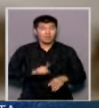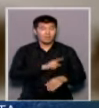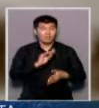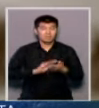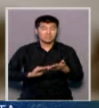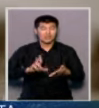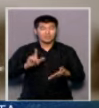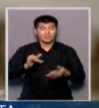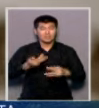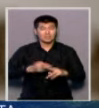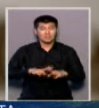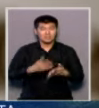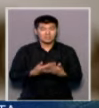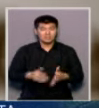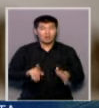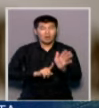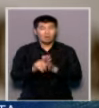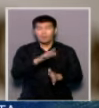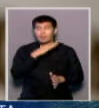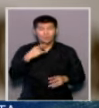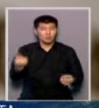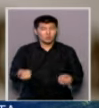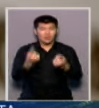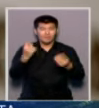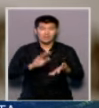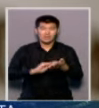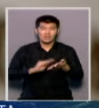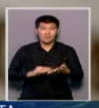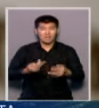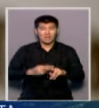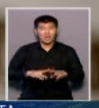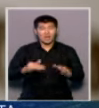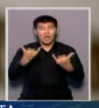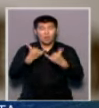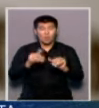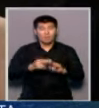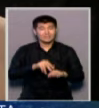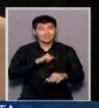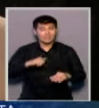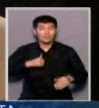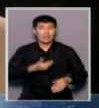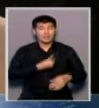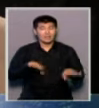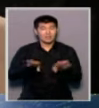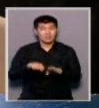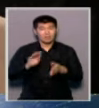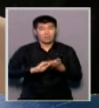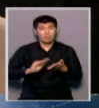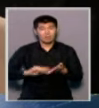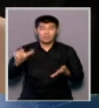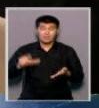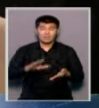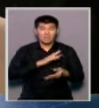пера Беркаир Аманшин. Из этих стен вышли многие великие поэты. Я восхищался ими и сам тоже хотел стать таким же